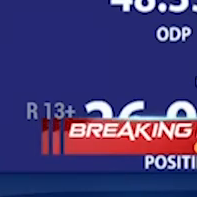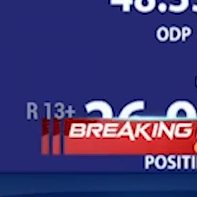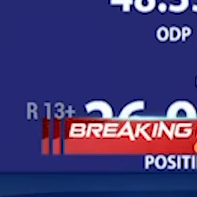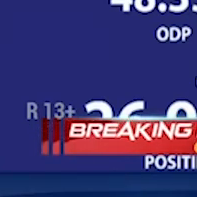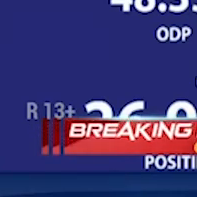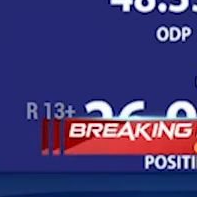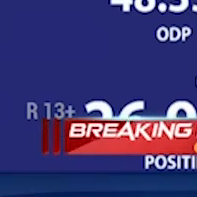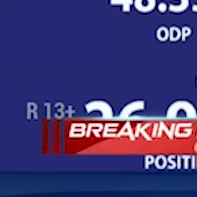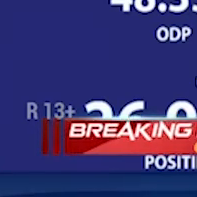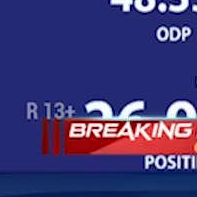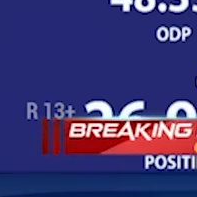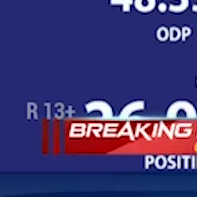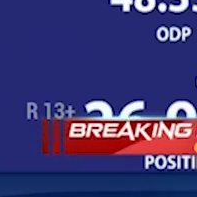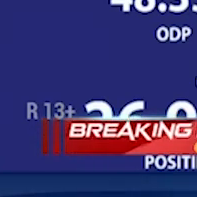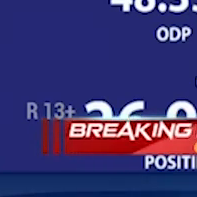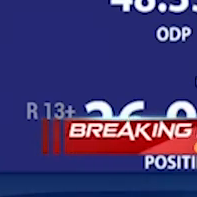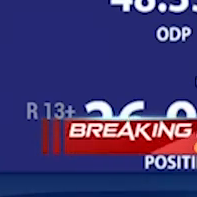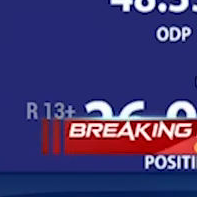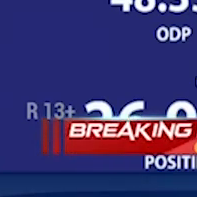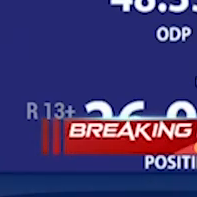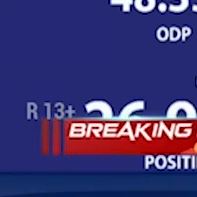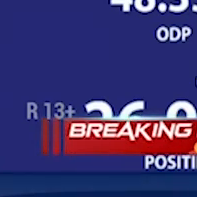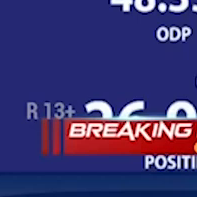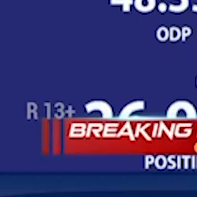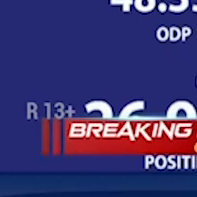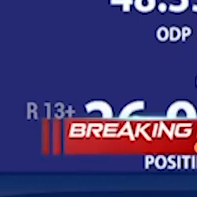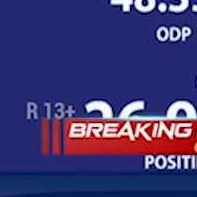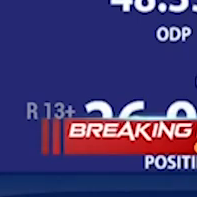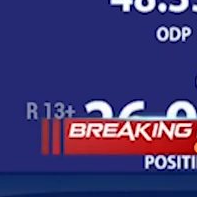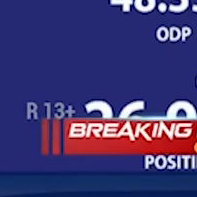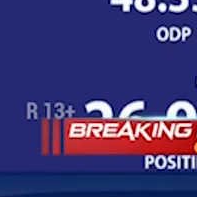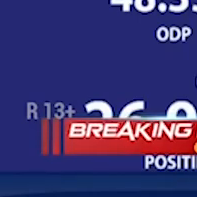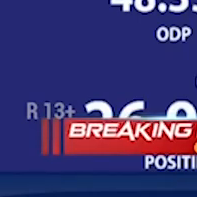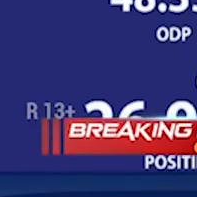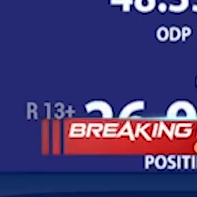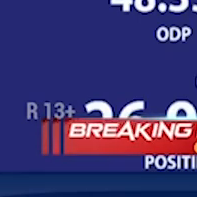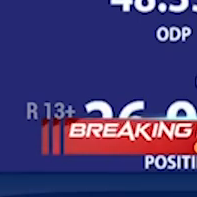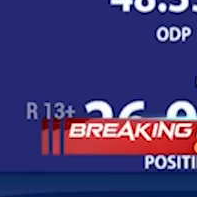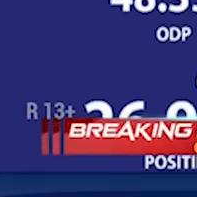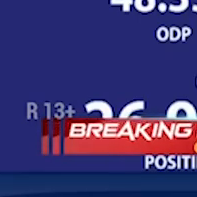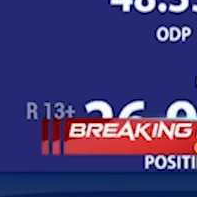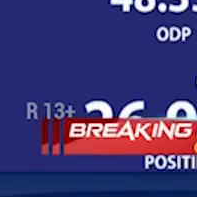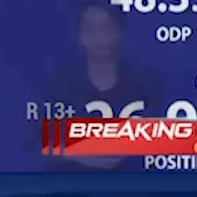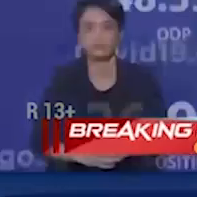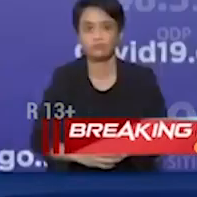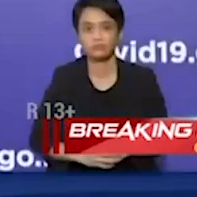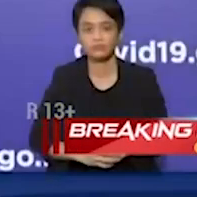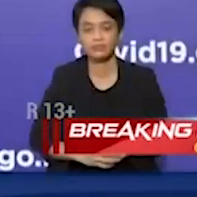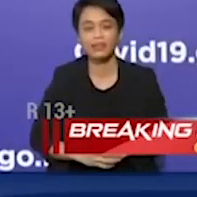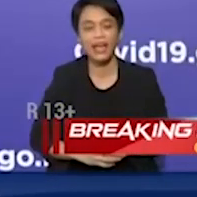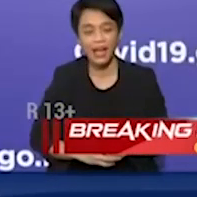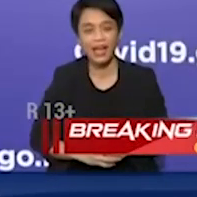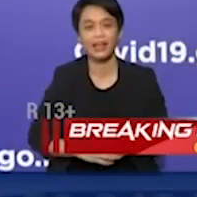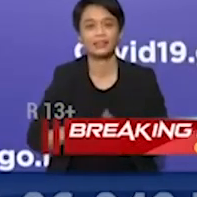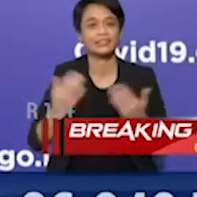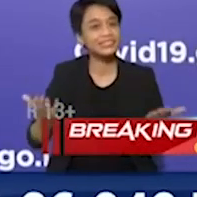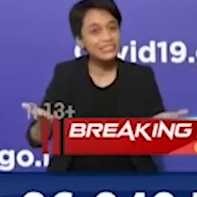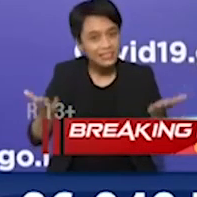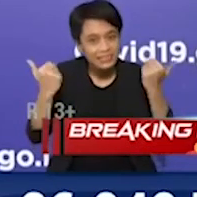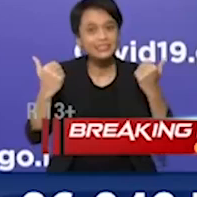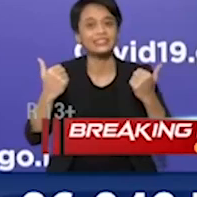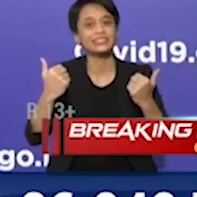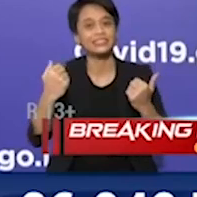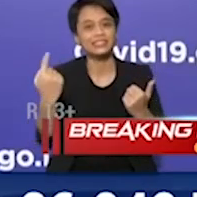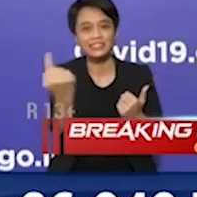kofit sebanyak 13120 orang saudara-saudara Mari kembali lagi